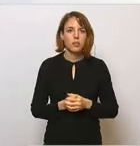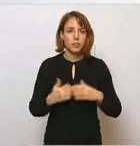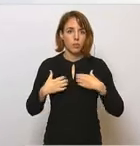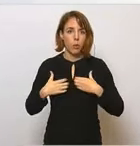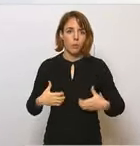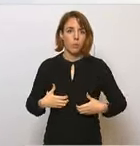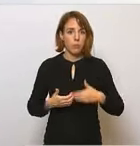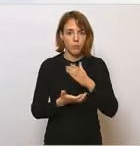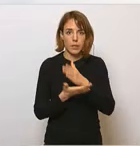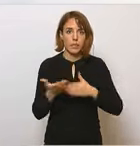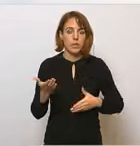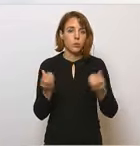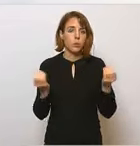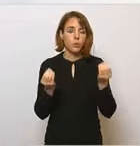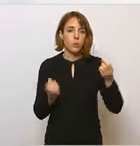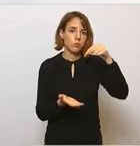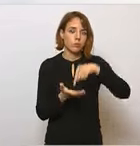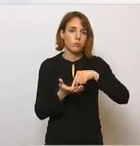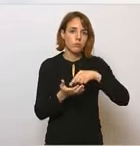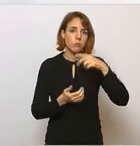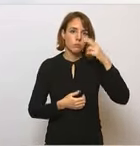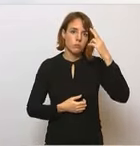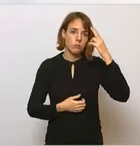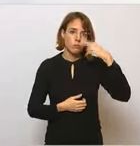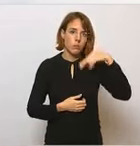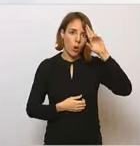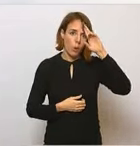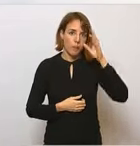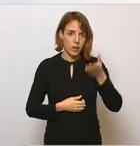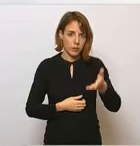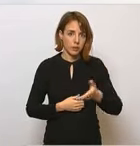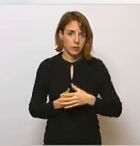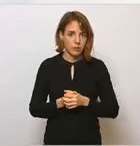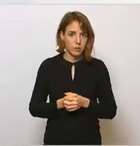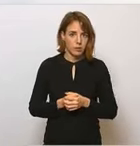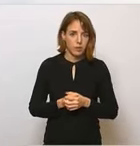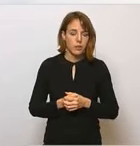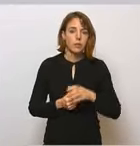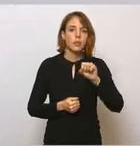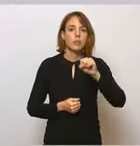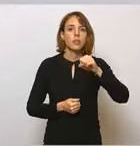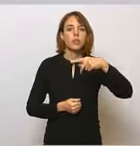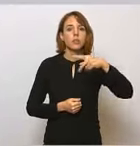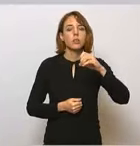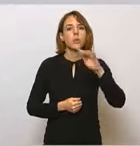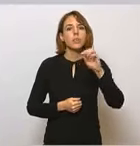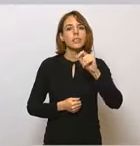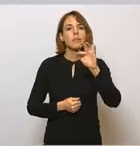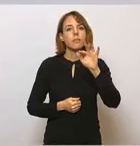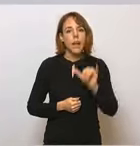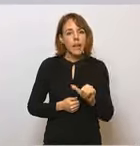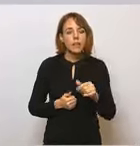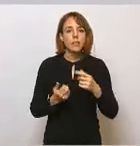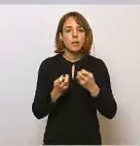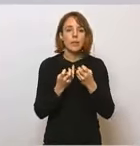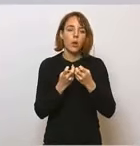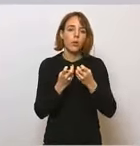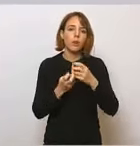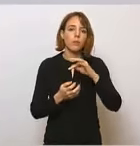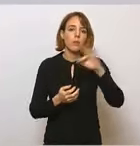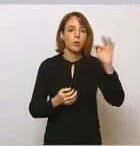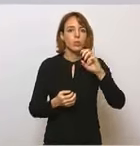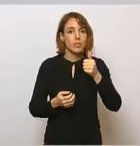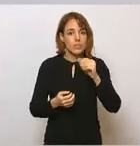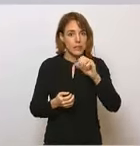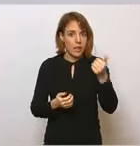membres se trouvent en Europe. Il s'agit de Spotify, Proton, Deezer, France Digital, qui est